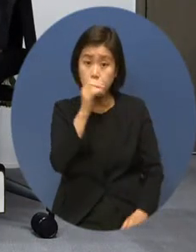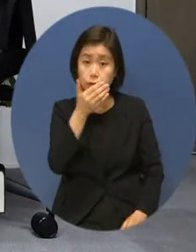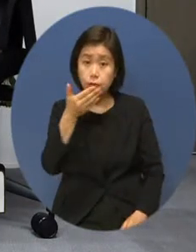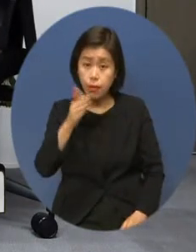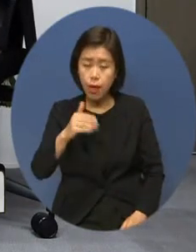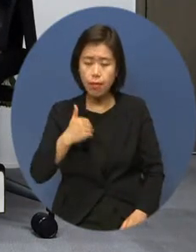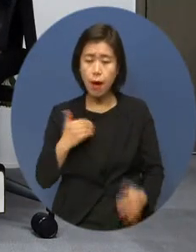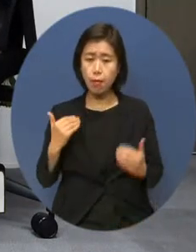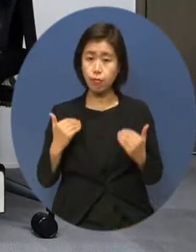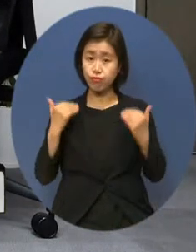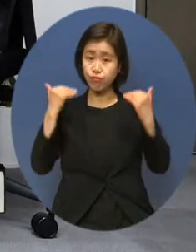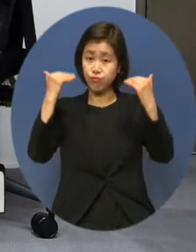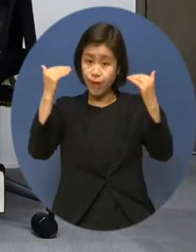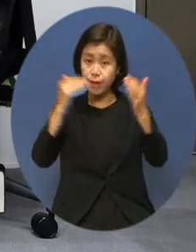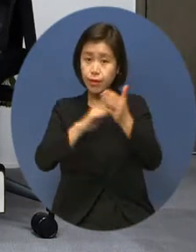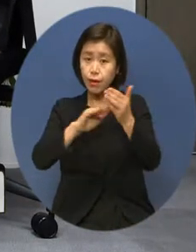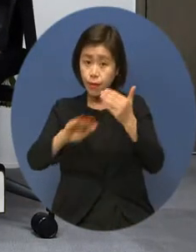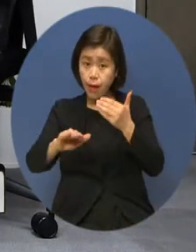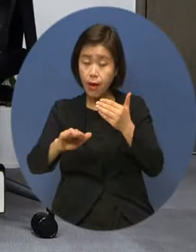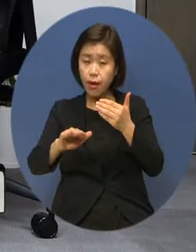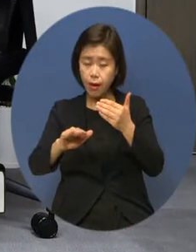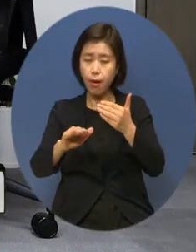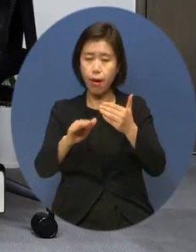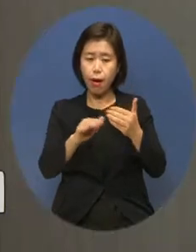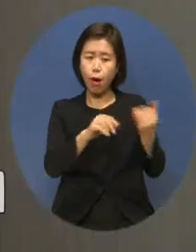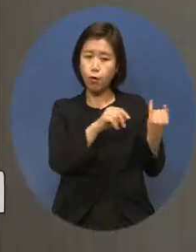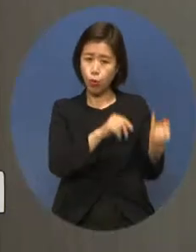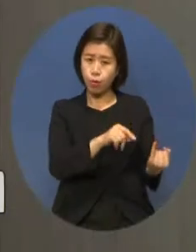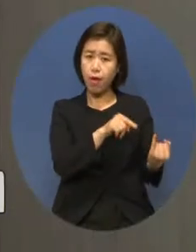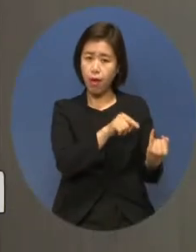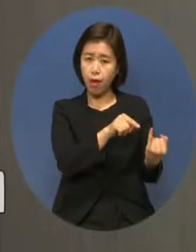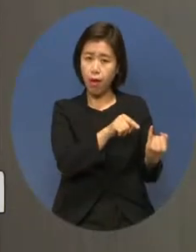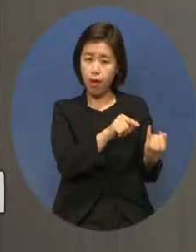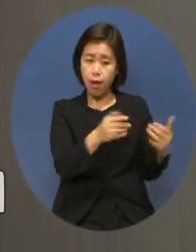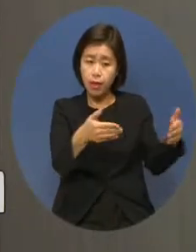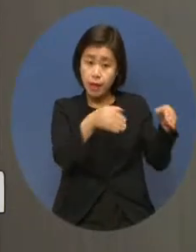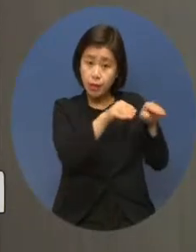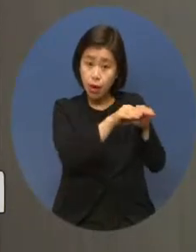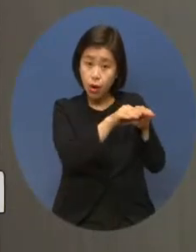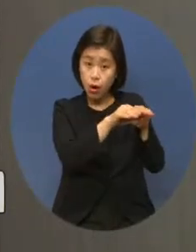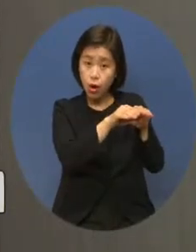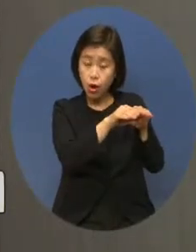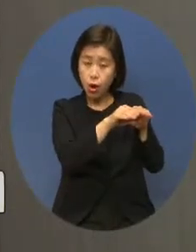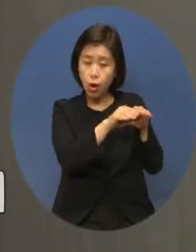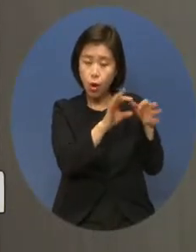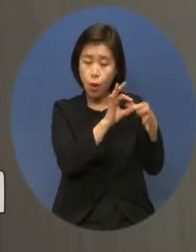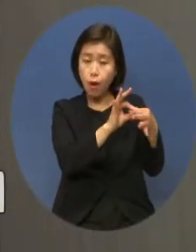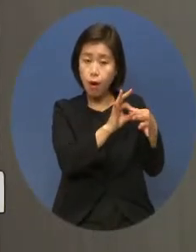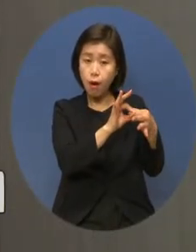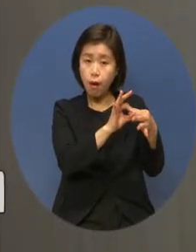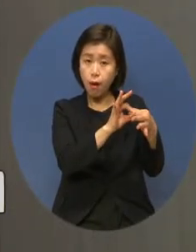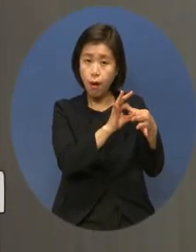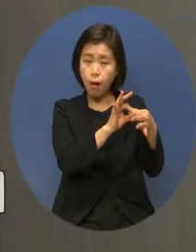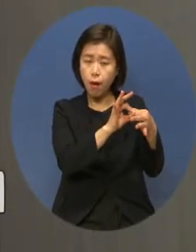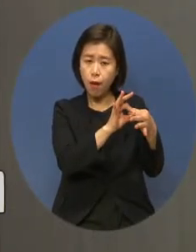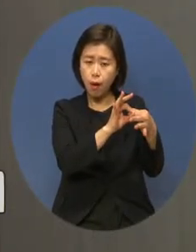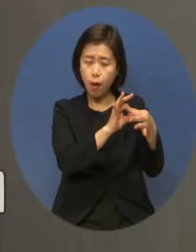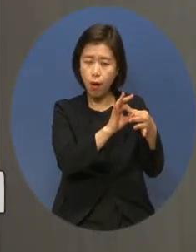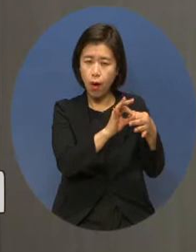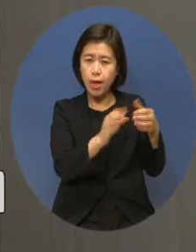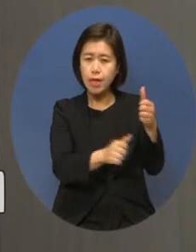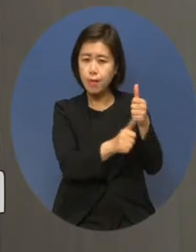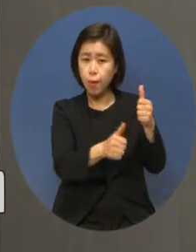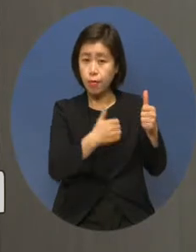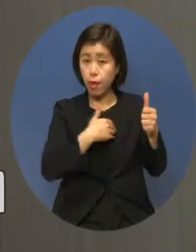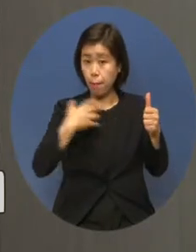나서 동생이 있었던 시설에 어떤 학부모회에서 어떤 직책을 맡고 있었을 때